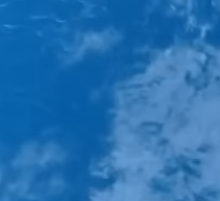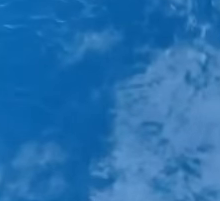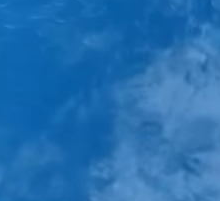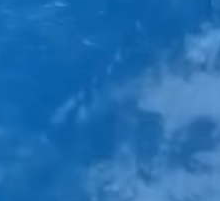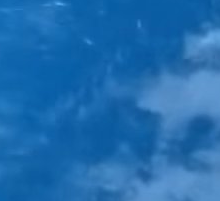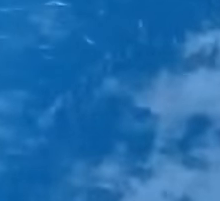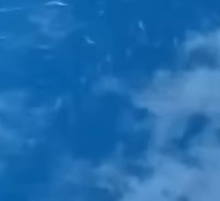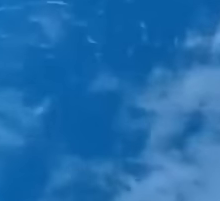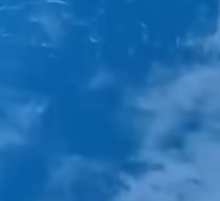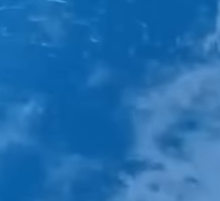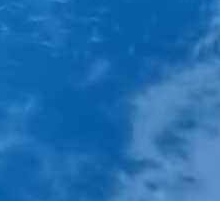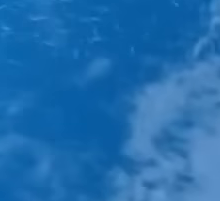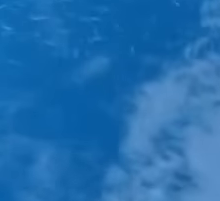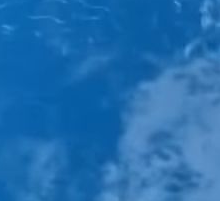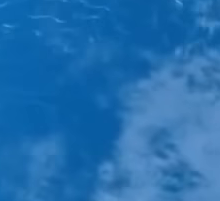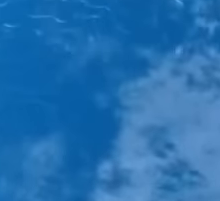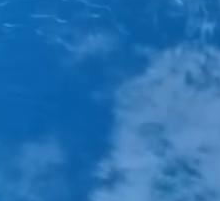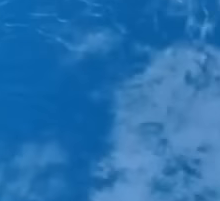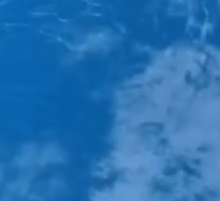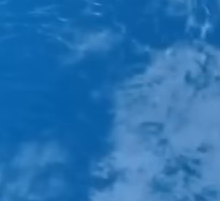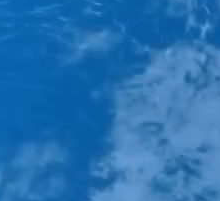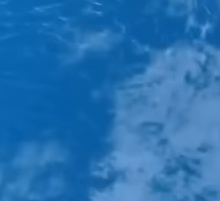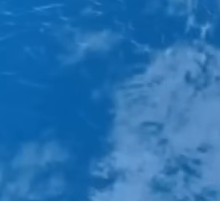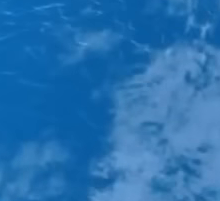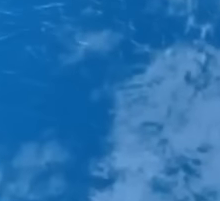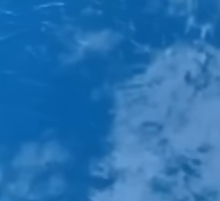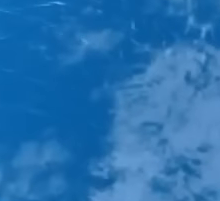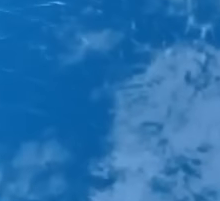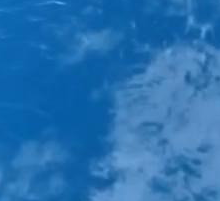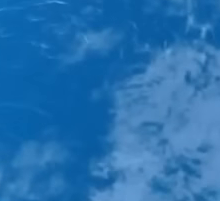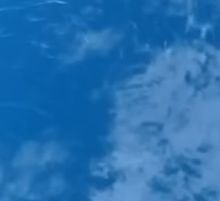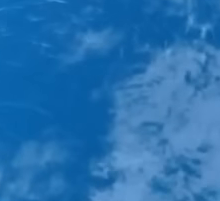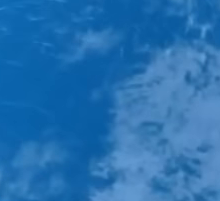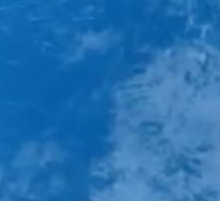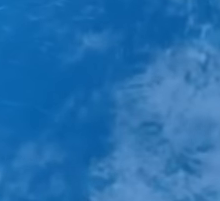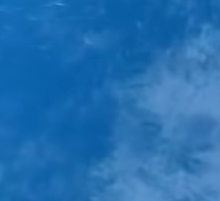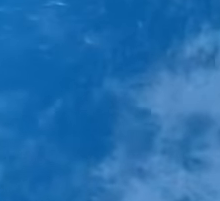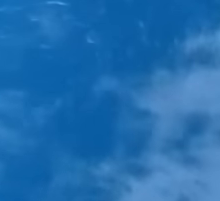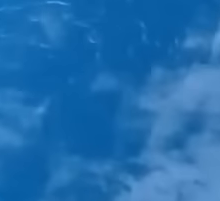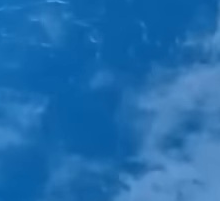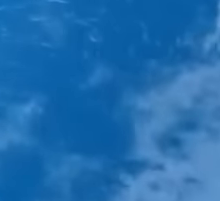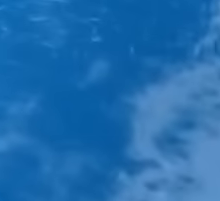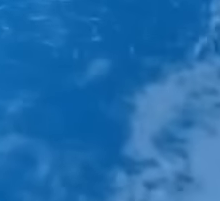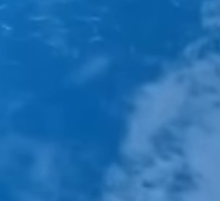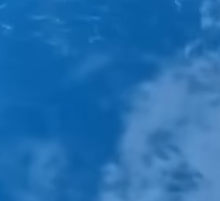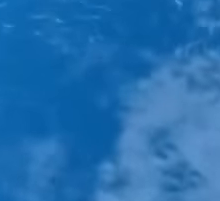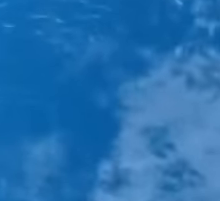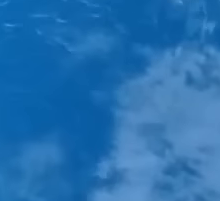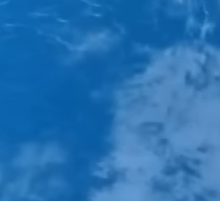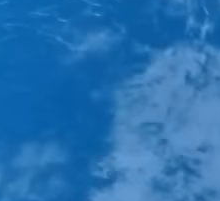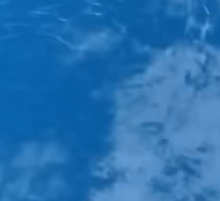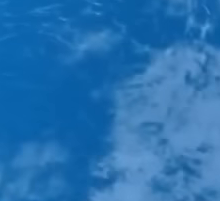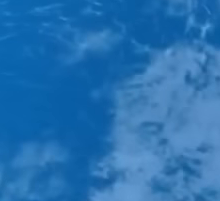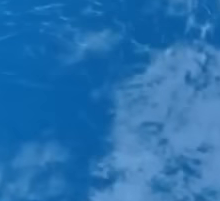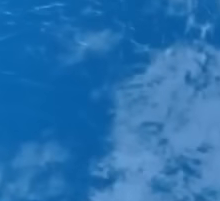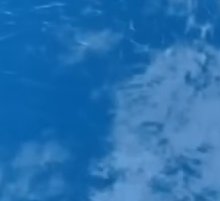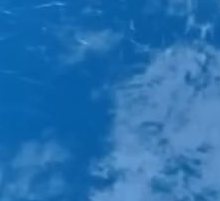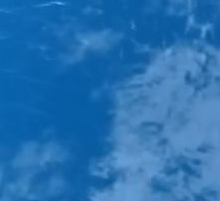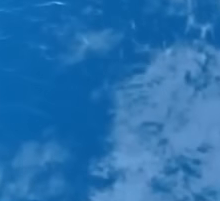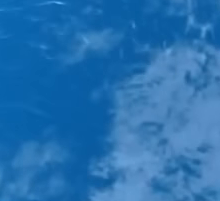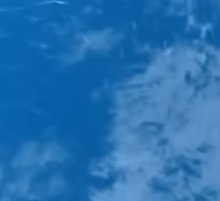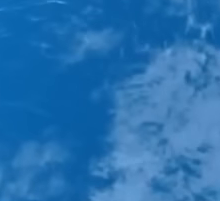Islands. Signal number 1 din sa Aklan, Capiz, Antique, Caluya Islands, Iloilo, Guimaras, northern portion ng